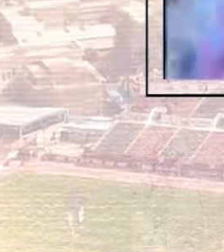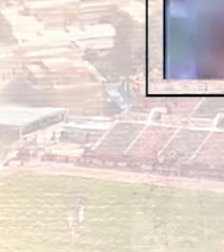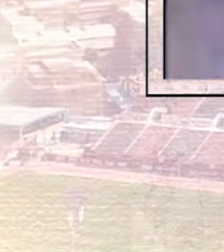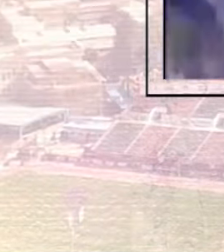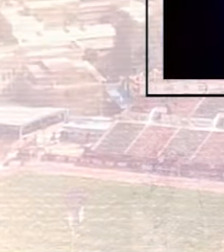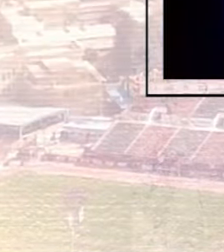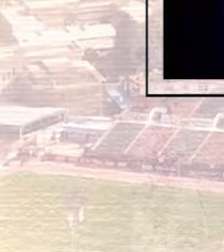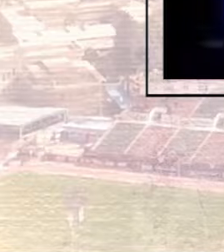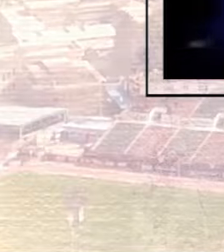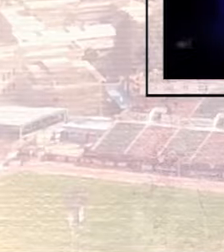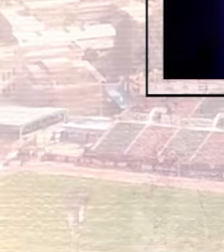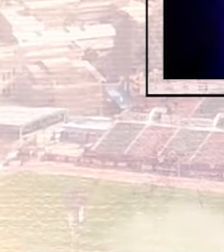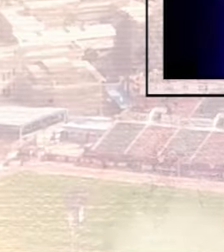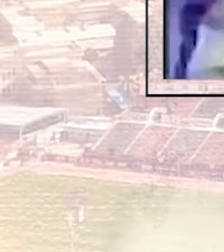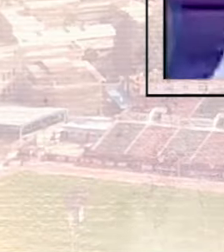ولا.